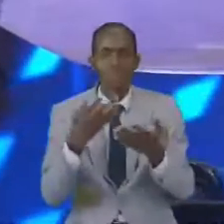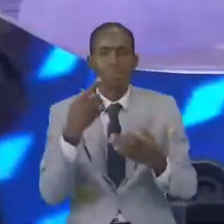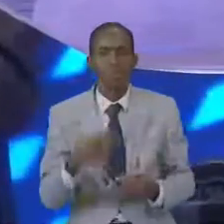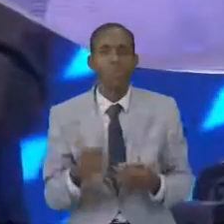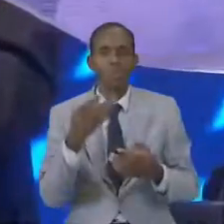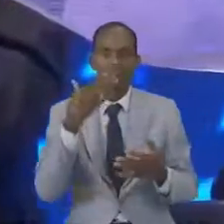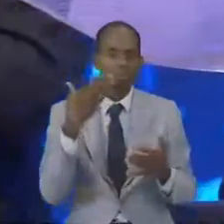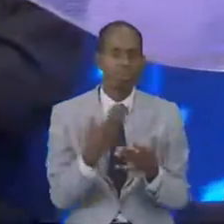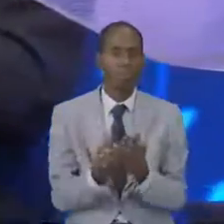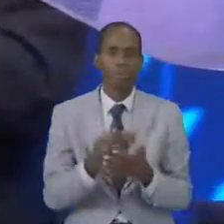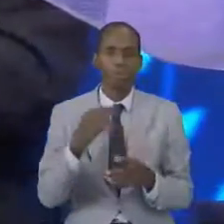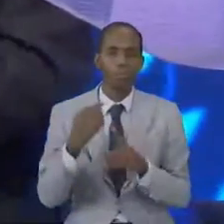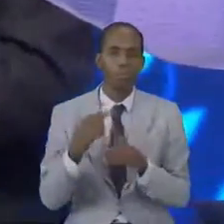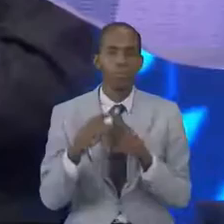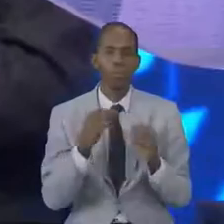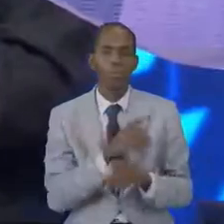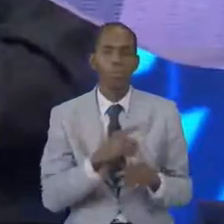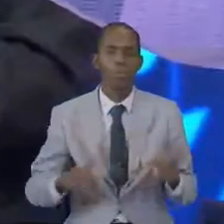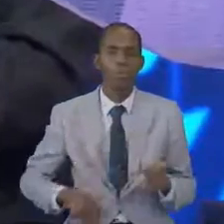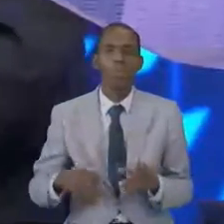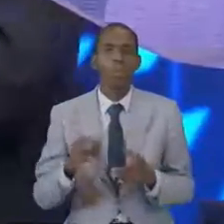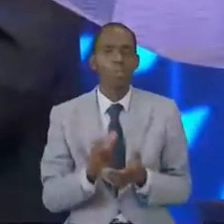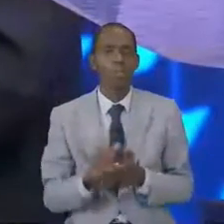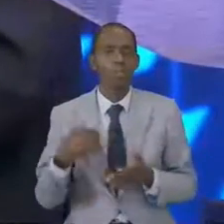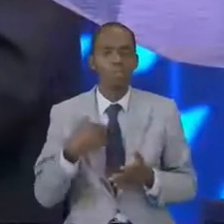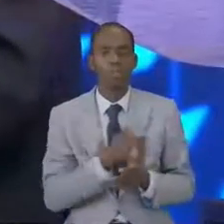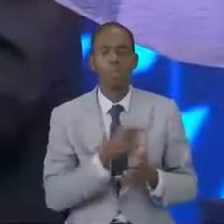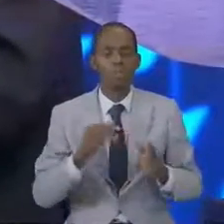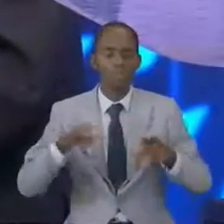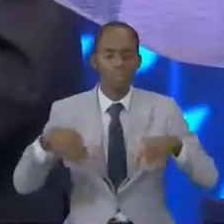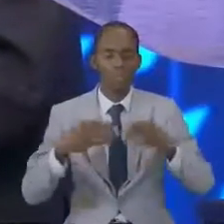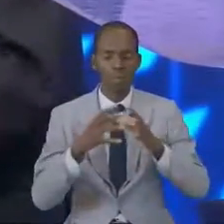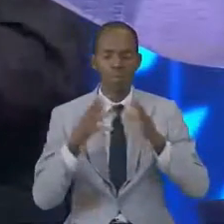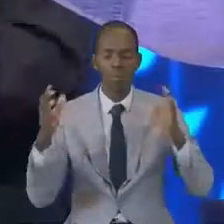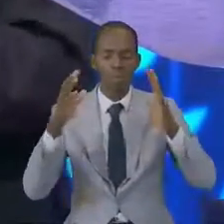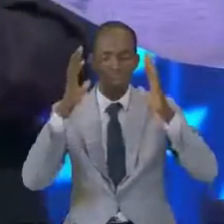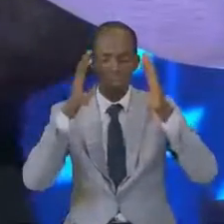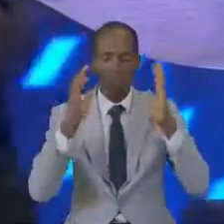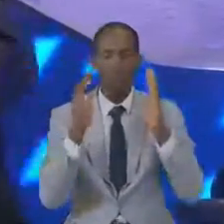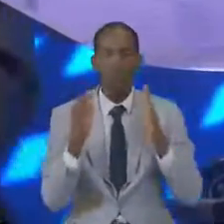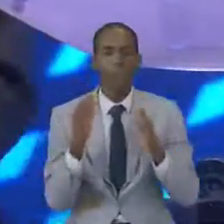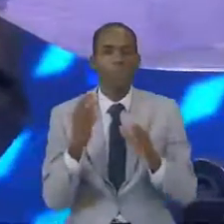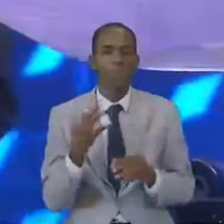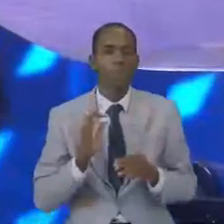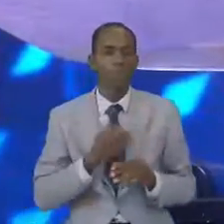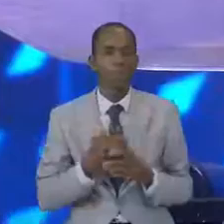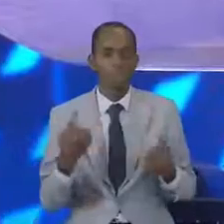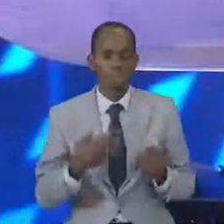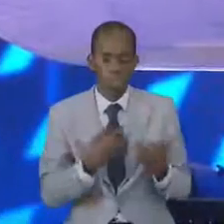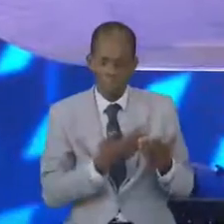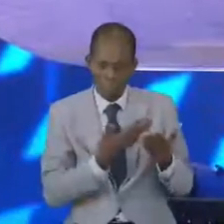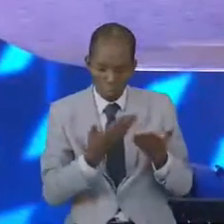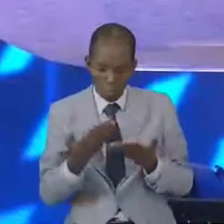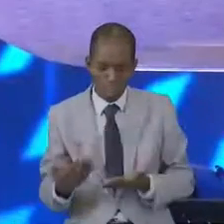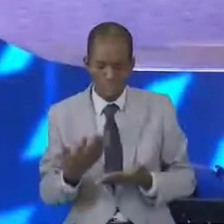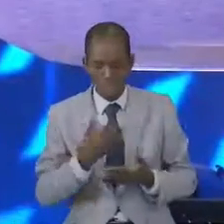nous avons entendu la parole du salut nous avons prêté attention nous étions convaincu de nos péchés nous sommes à l'heure sur